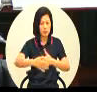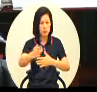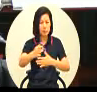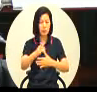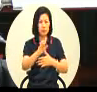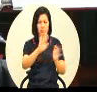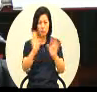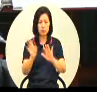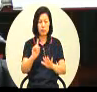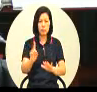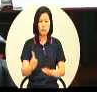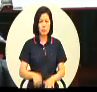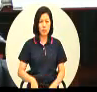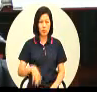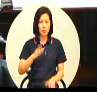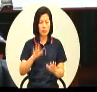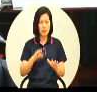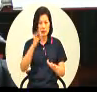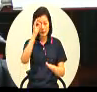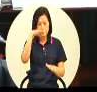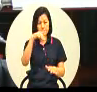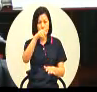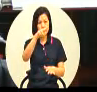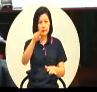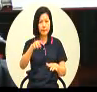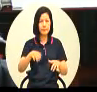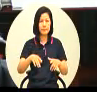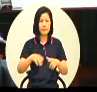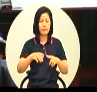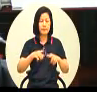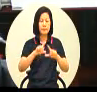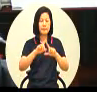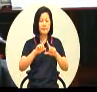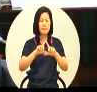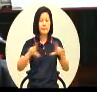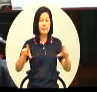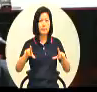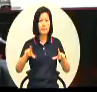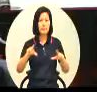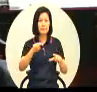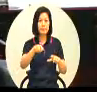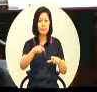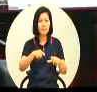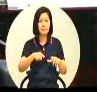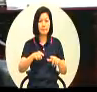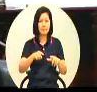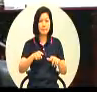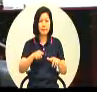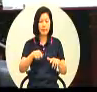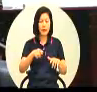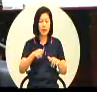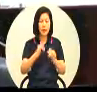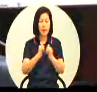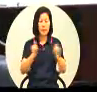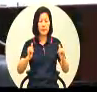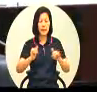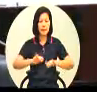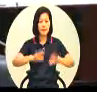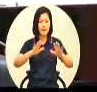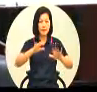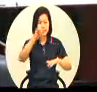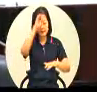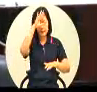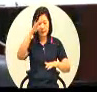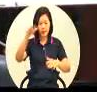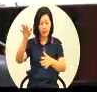先看到今天在我们大社区中华路，刚好就在我们的民进党总召张生武议